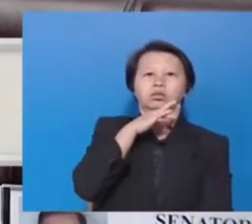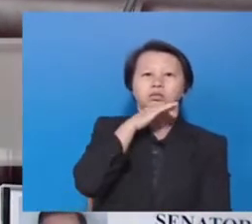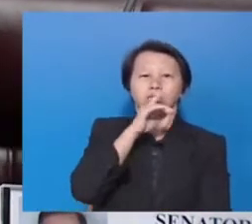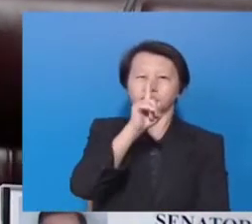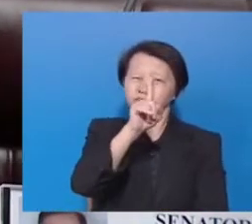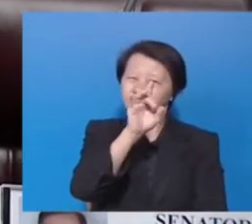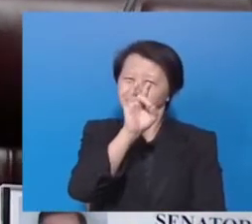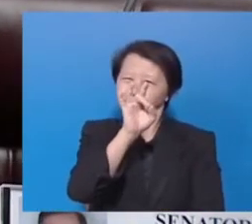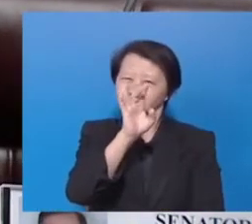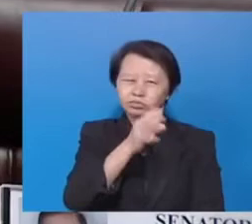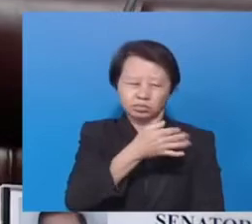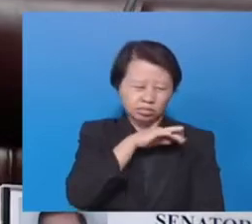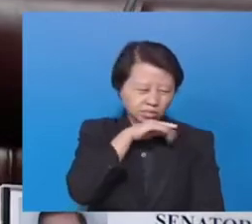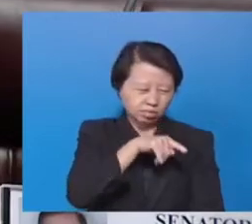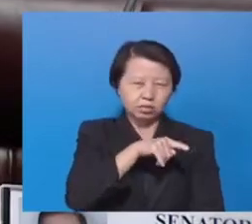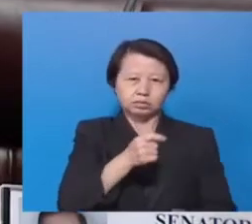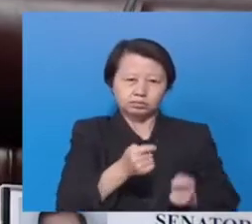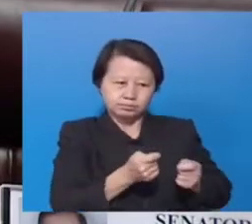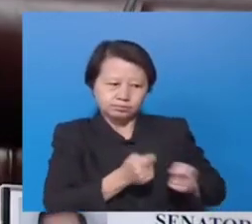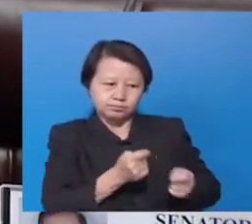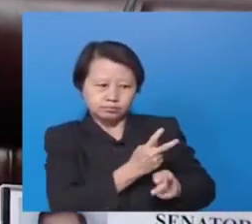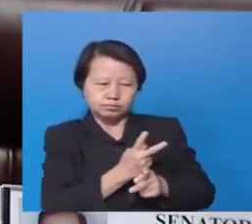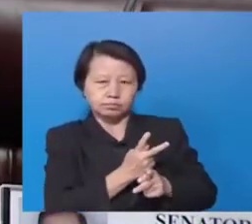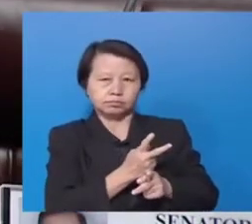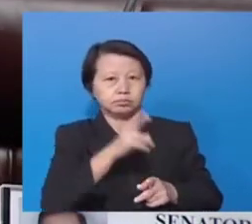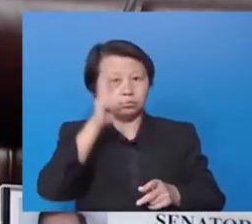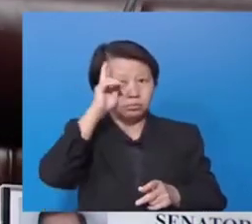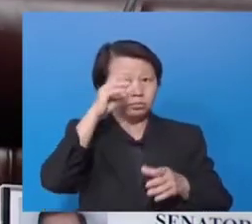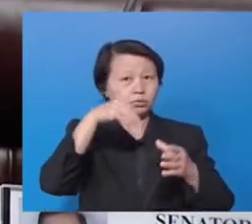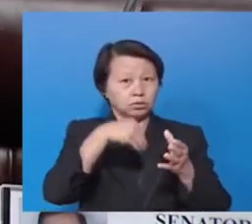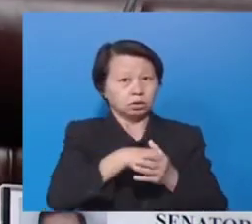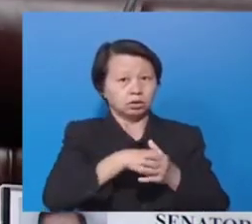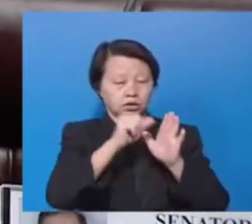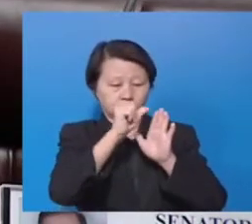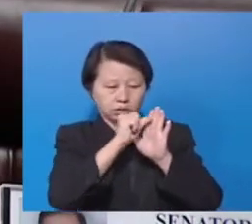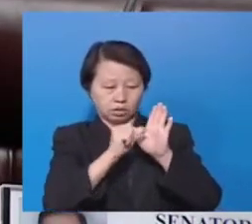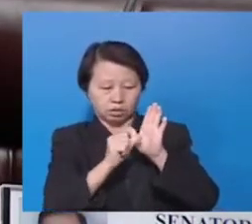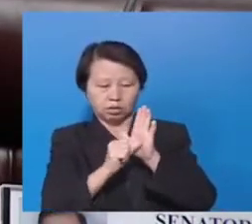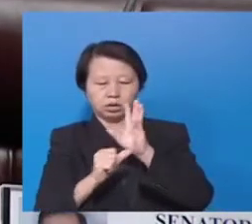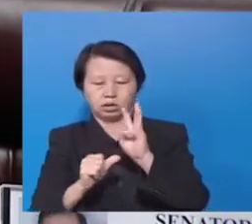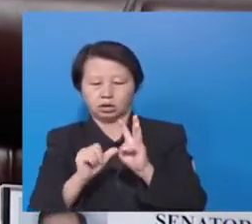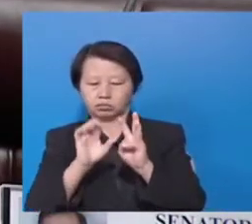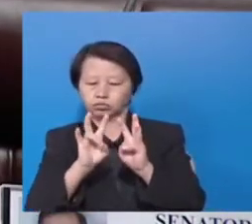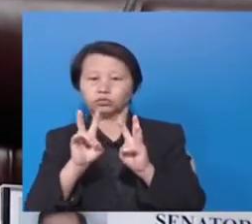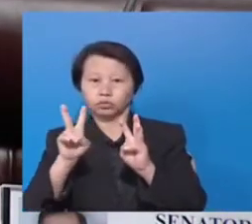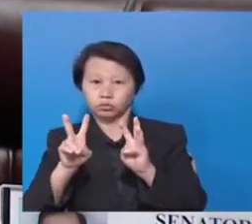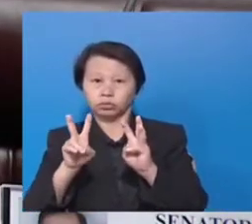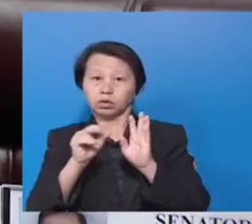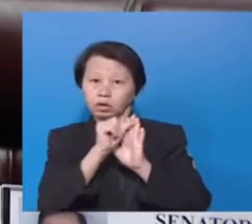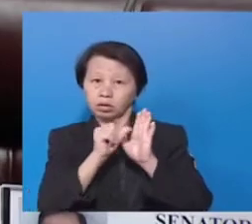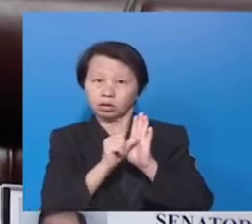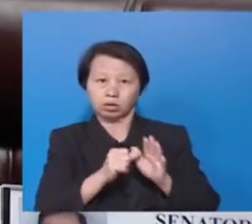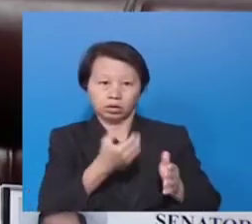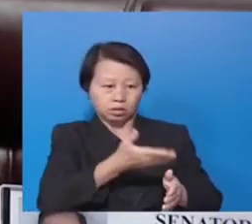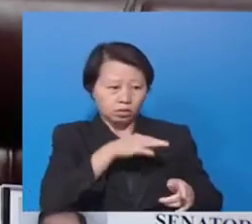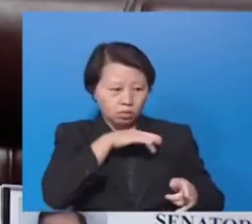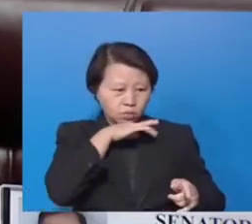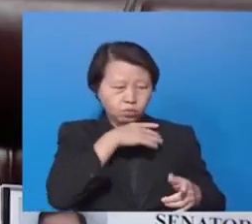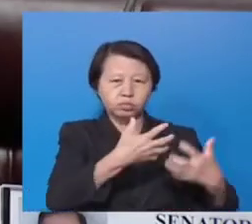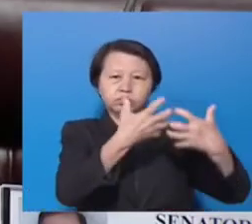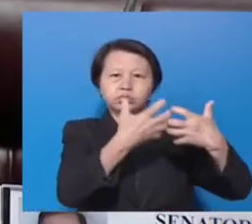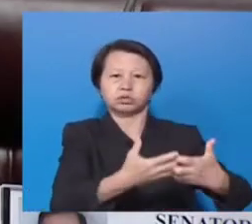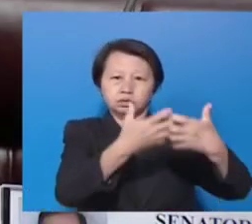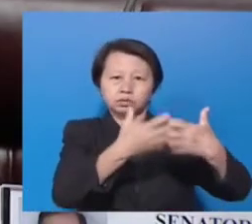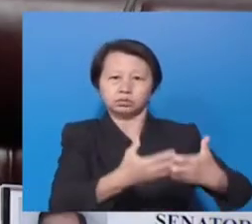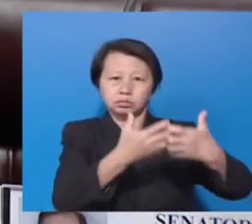sisa pop job terkawal seperti yang terkandung dalam akta 672 adalah sisa pejal